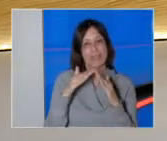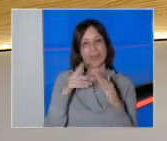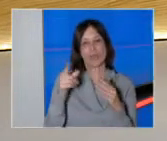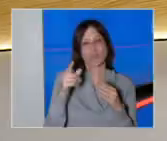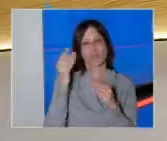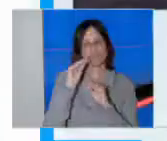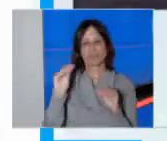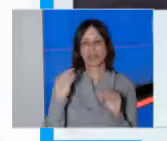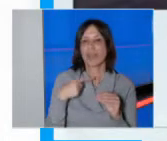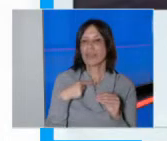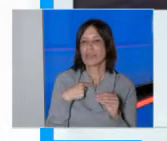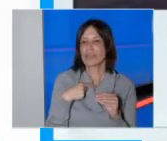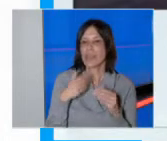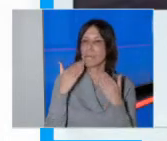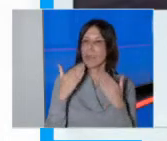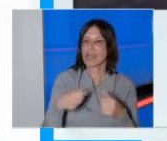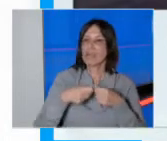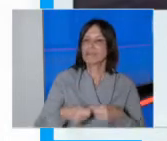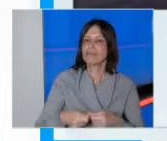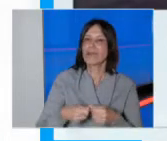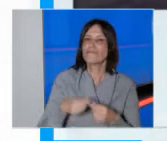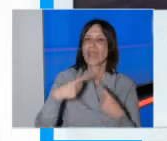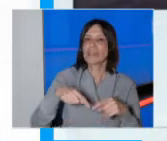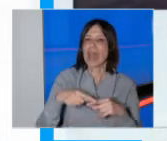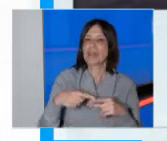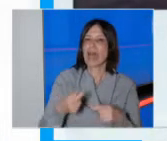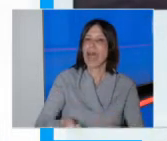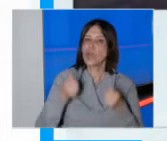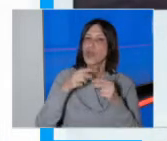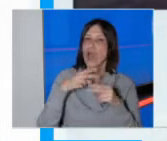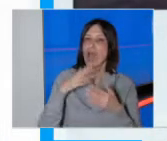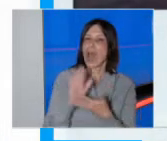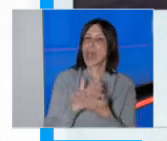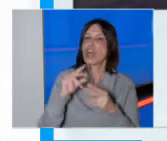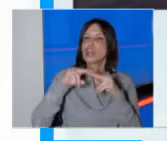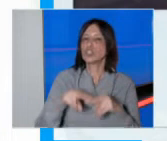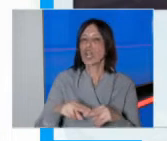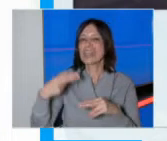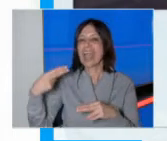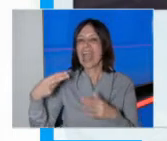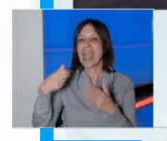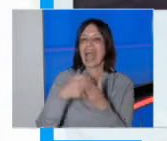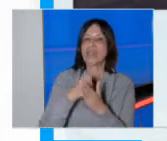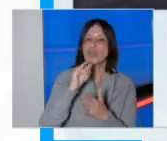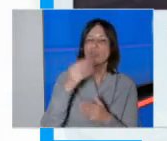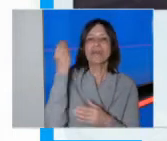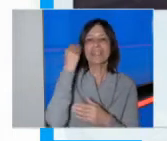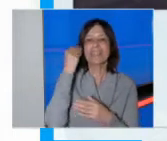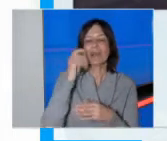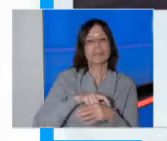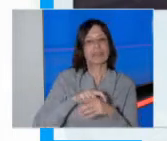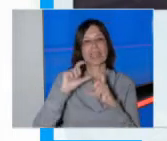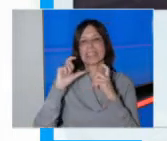כך. אני מודה לחכי בוועדת החינוך על ההחלטה האמיצה להשארת תלמידי ה' וי' בבתי הספר במהלך